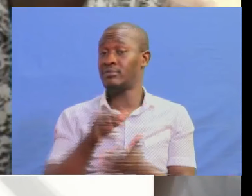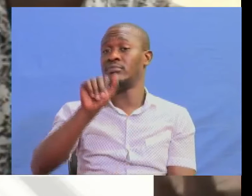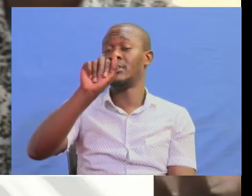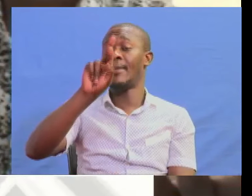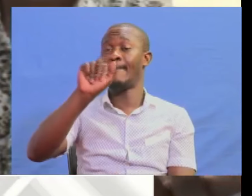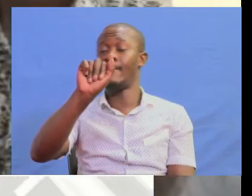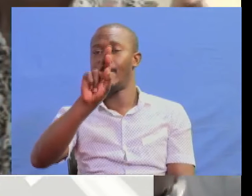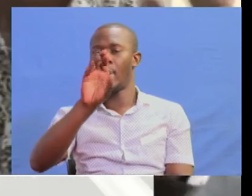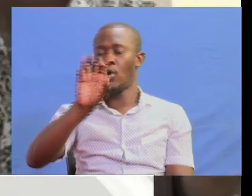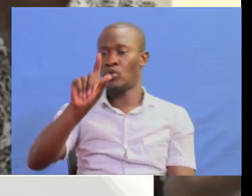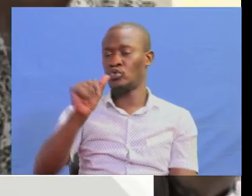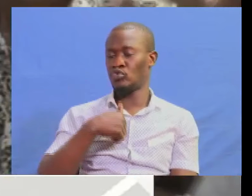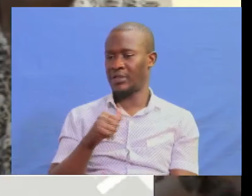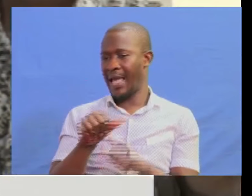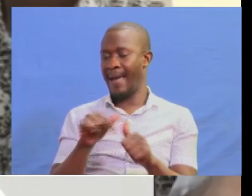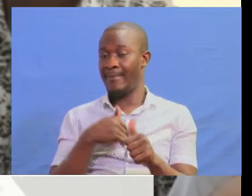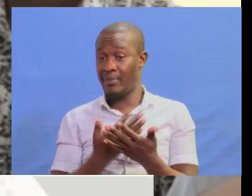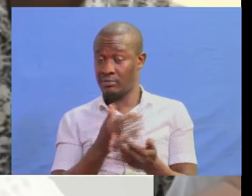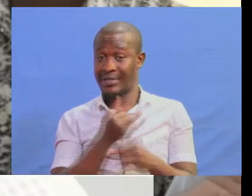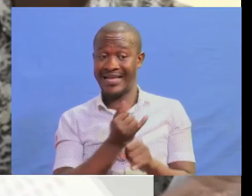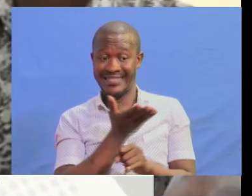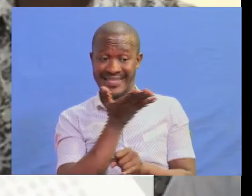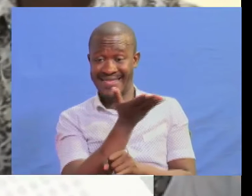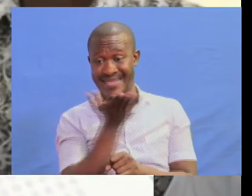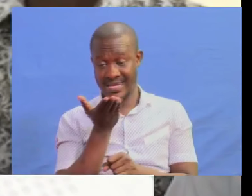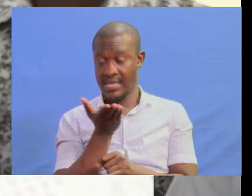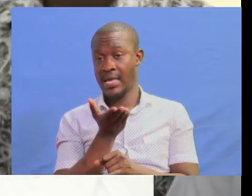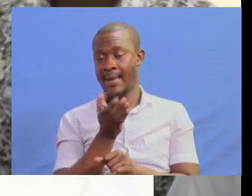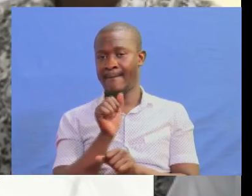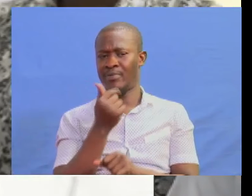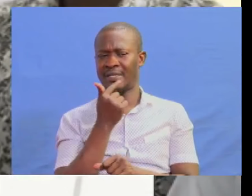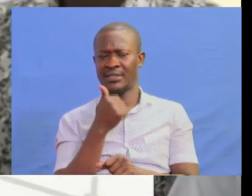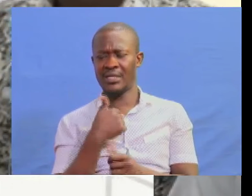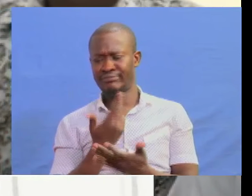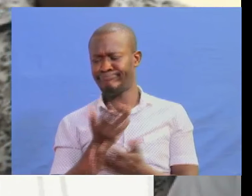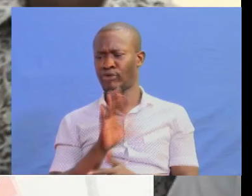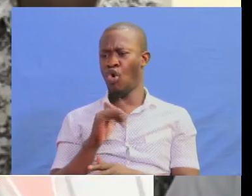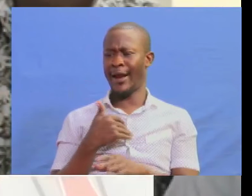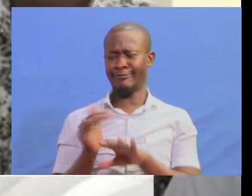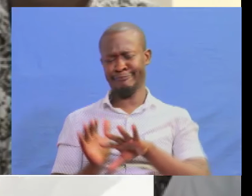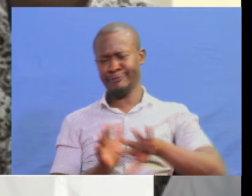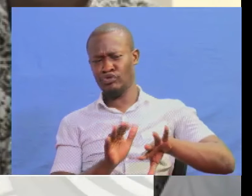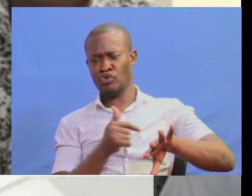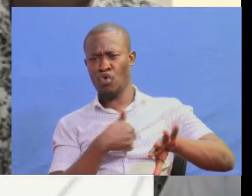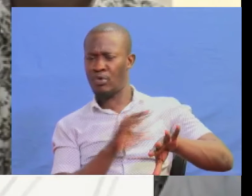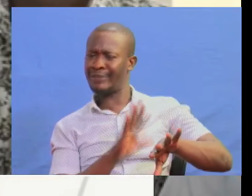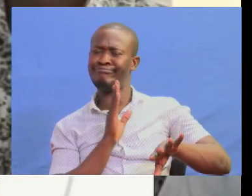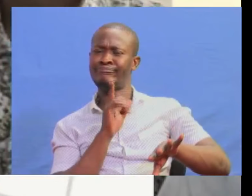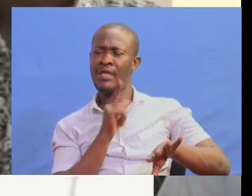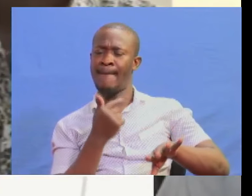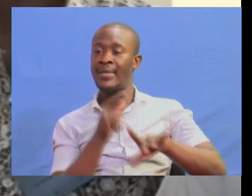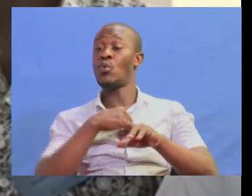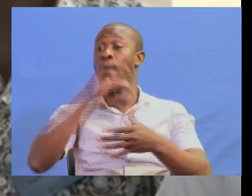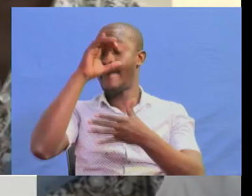na uwekezaji ama kuhusu taaluma ama kazi ziko pale, hatuwezi tukasema ni kwamba wenyeji wametengwa ama wamekosa kutengwa, lakini